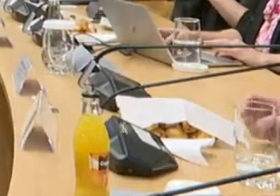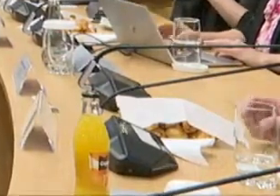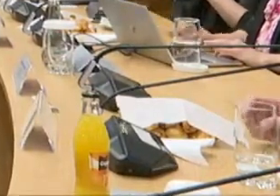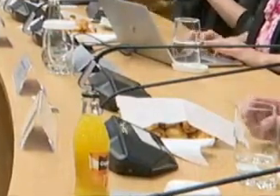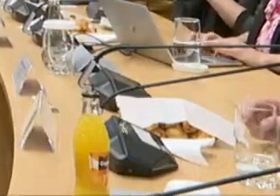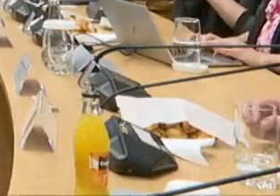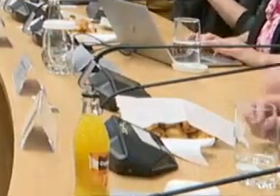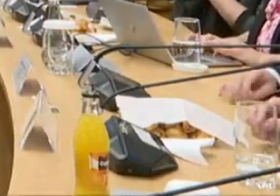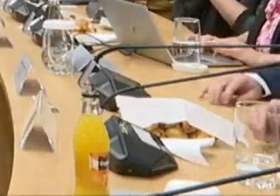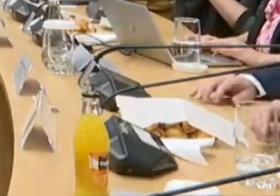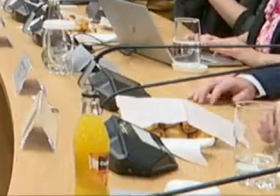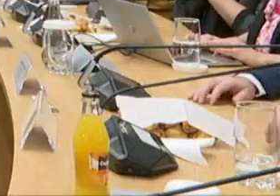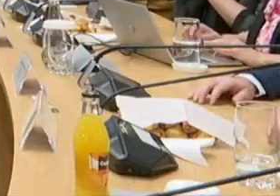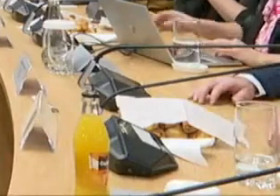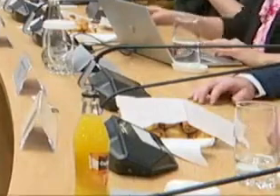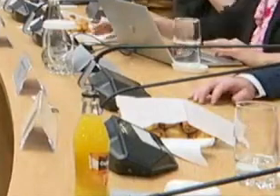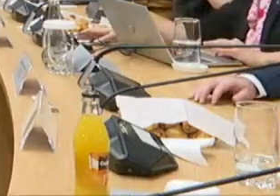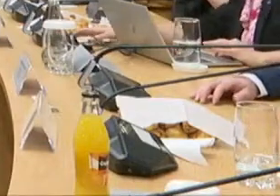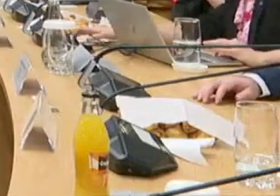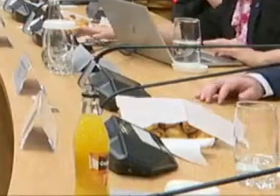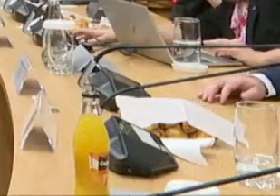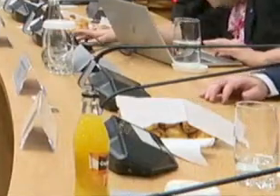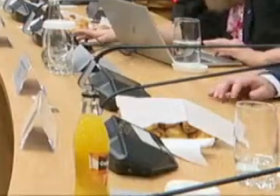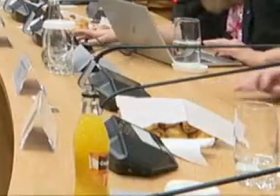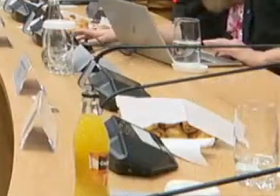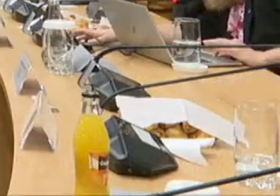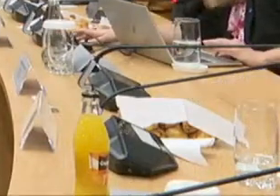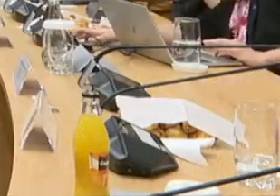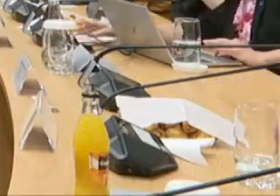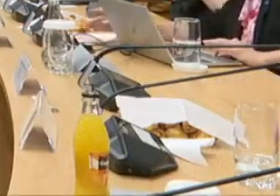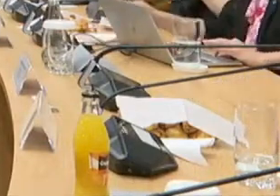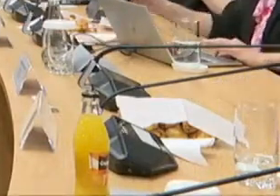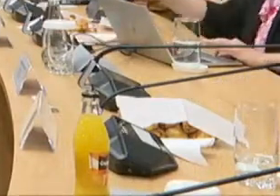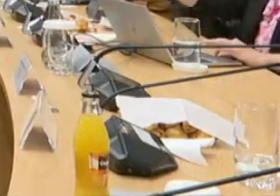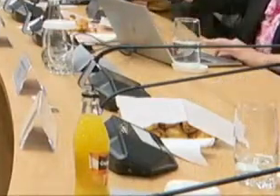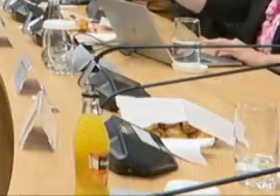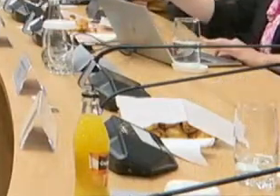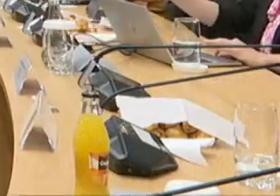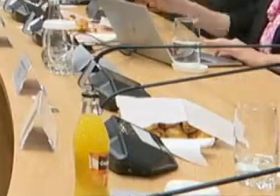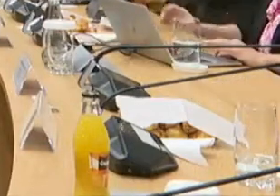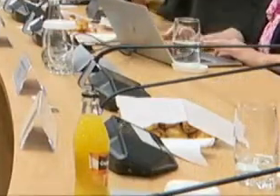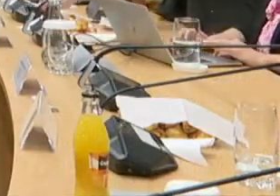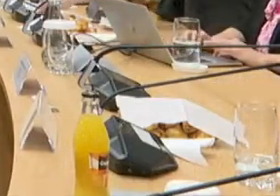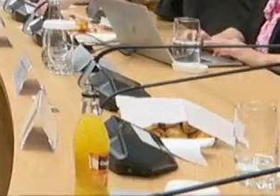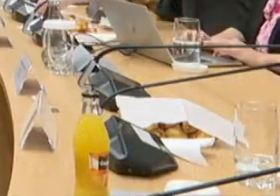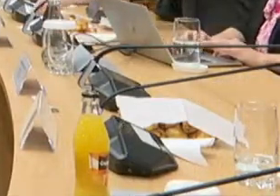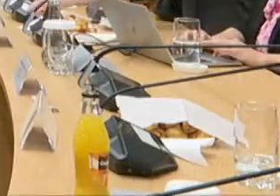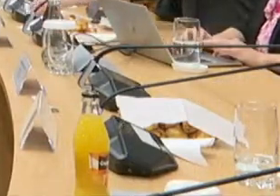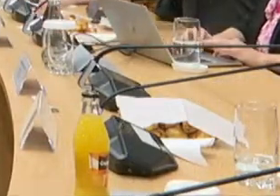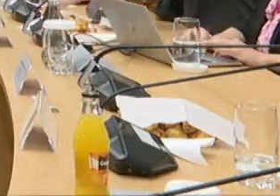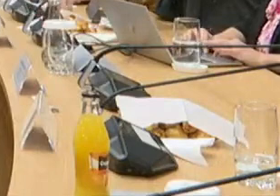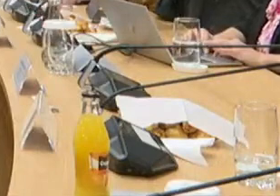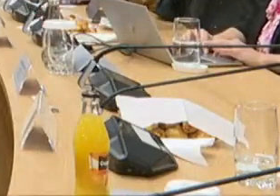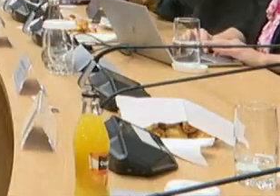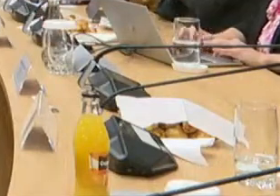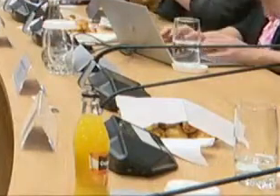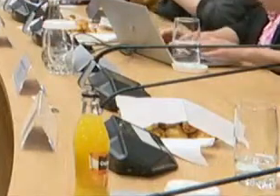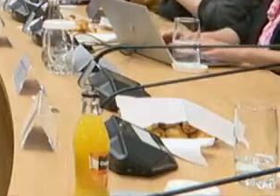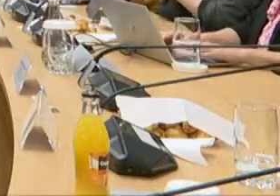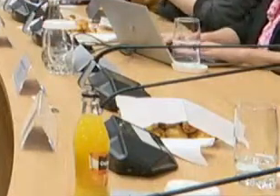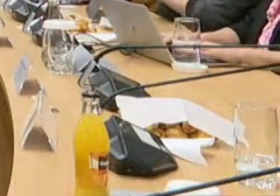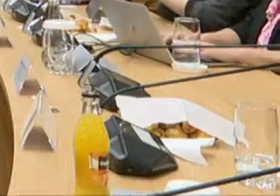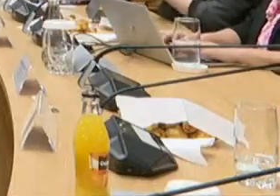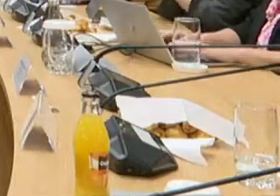Bogdan Cristian Adriana prezentă Florian Ovidiu prezentă